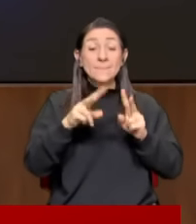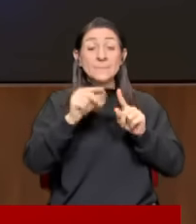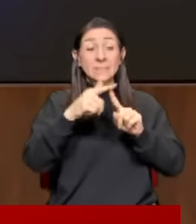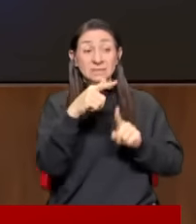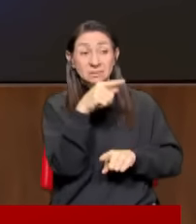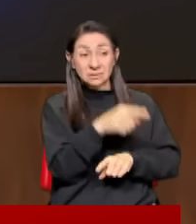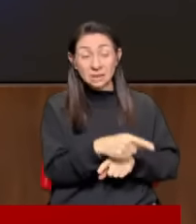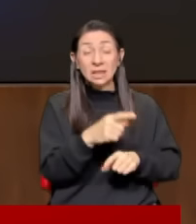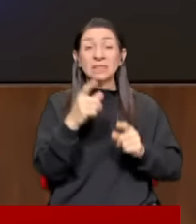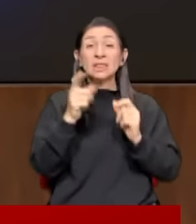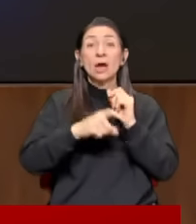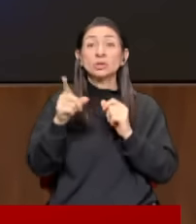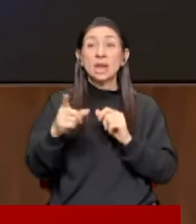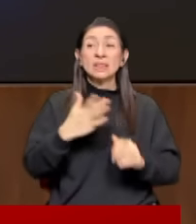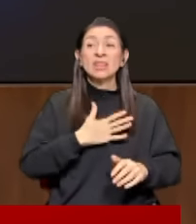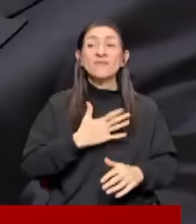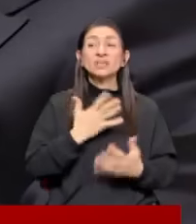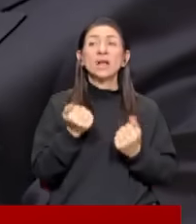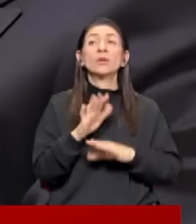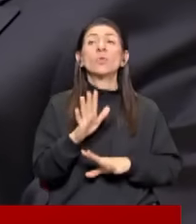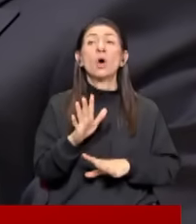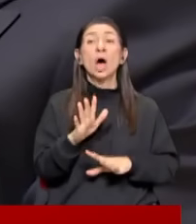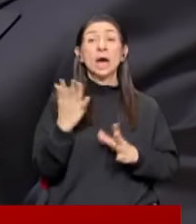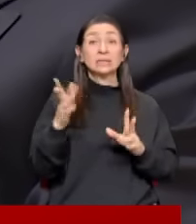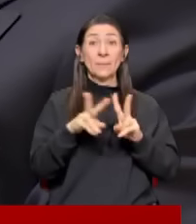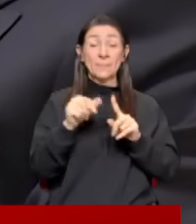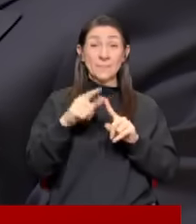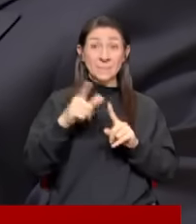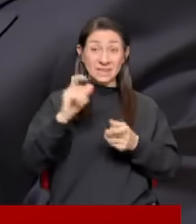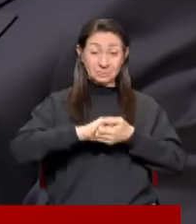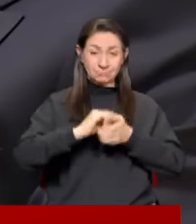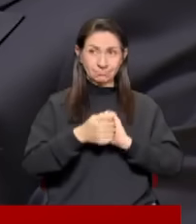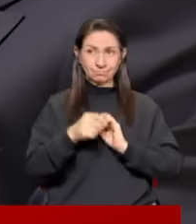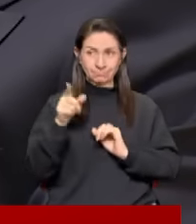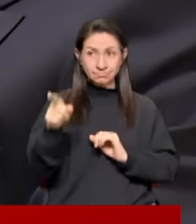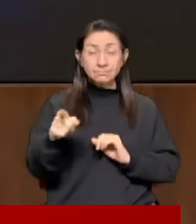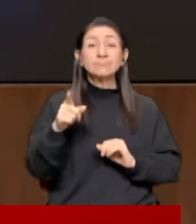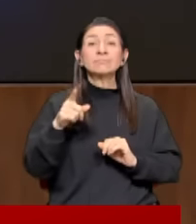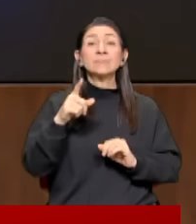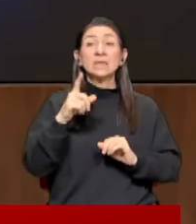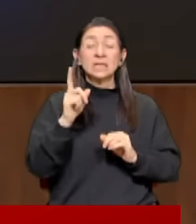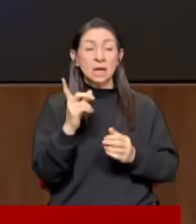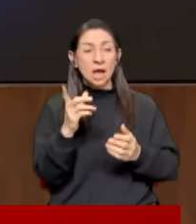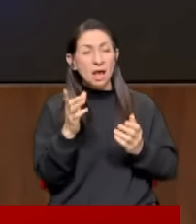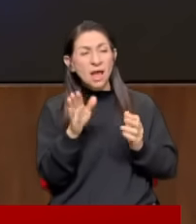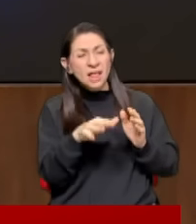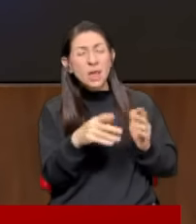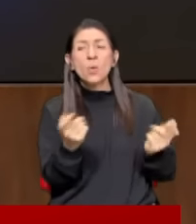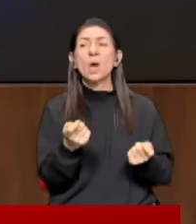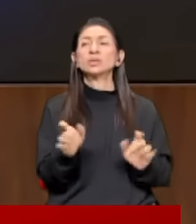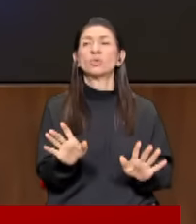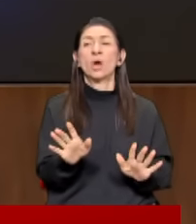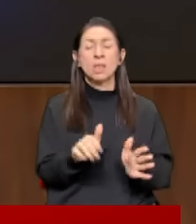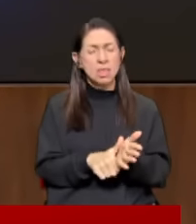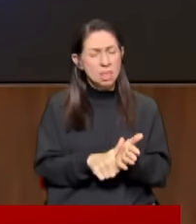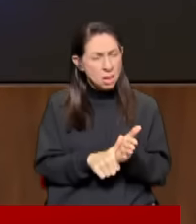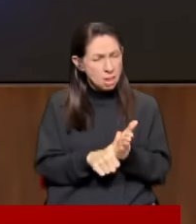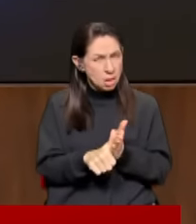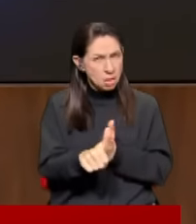Teşkilatımız teröristlere nefes aldırmıyor. Artık istihbarat teşkilatımız bunların ayak takımlarıyla uğraşmıyor.